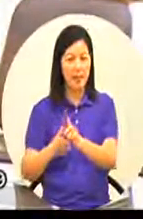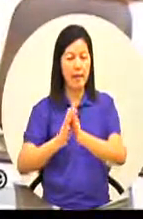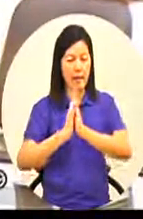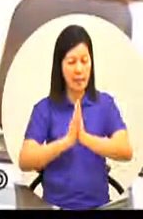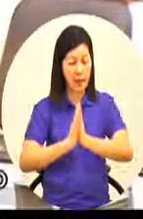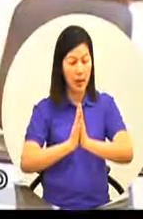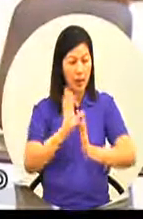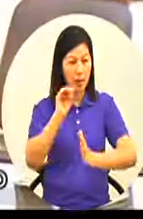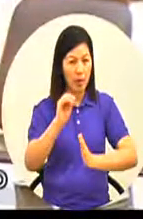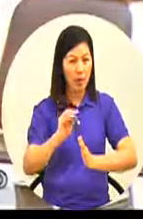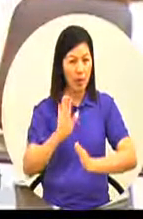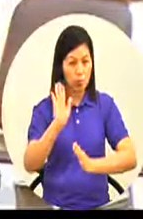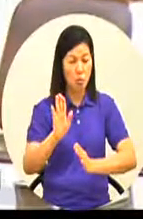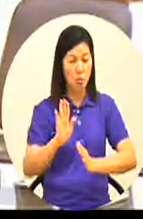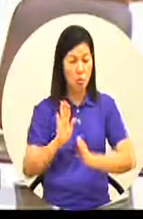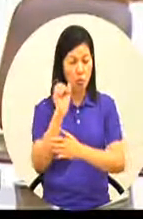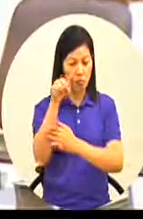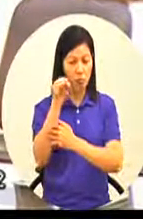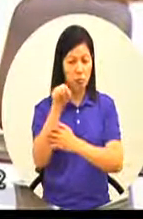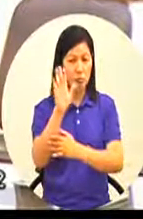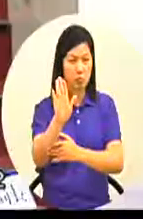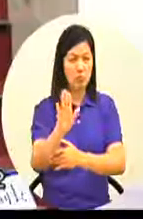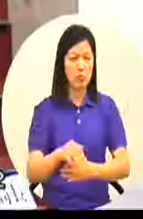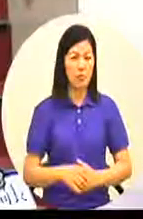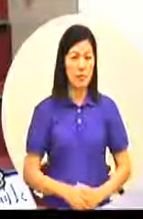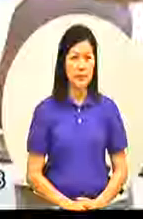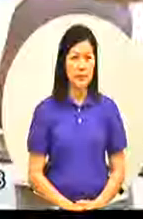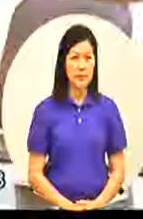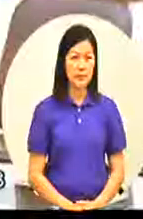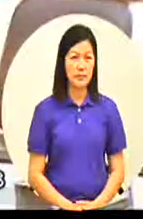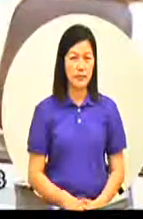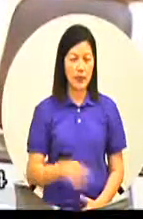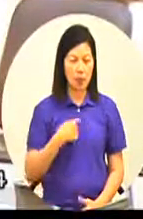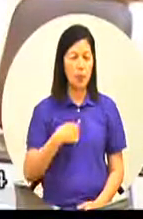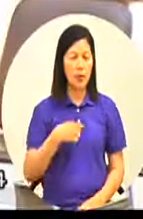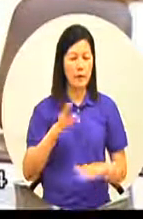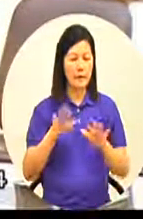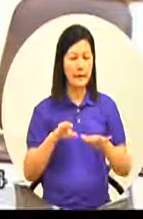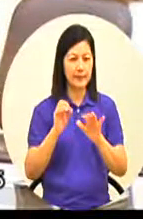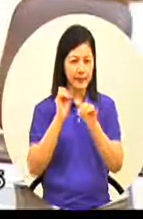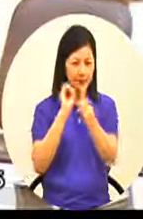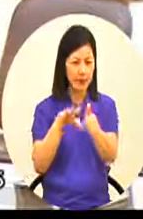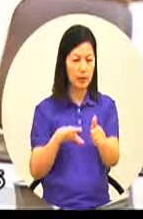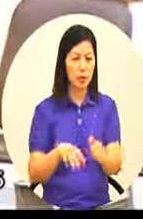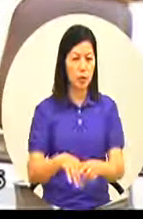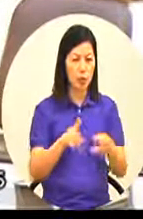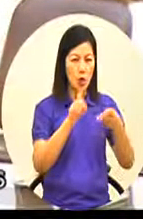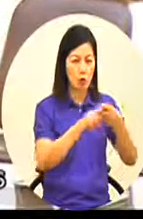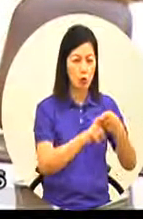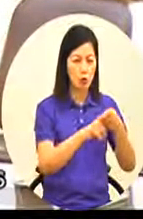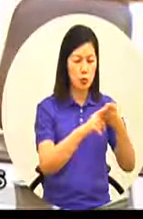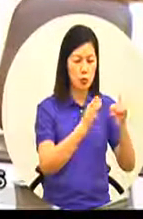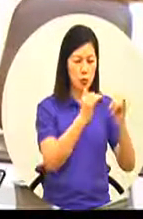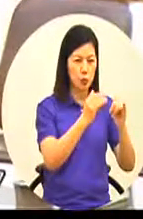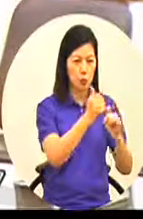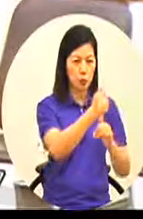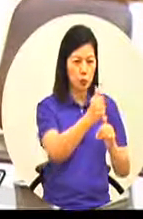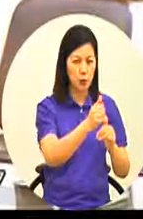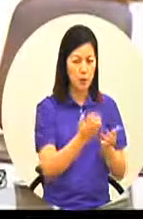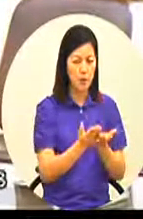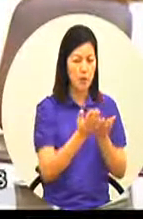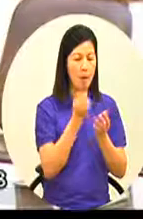没有？ 有嘛，所以他定头。 那定头嘛，所以本席要讲，就是讲主祭者在上香献花献